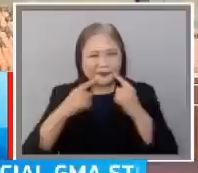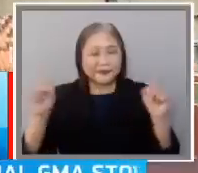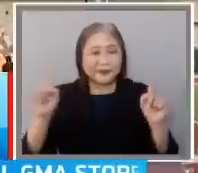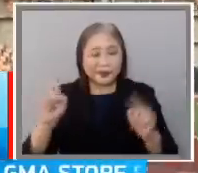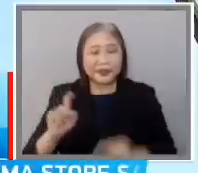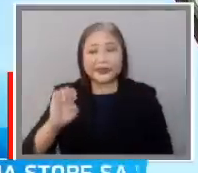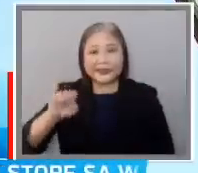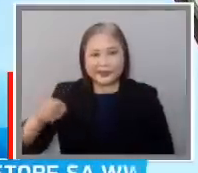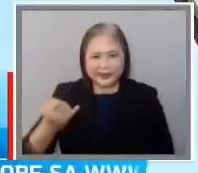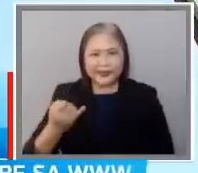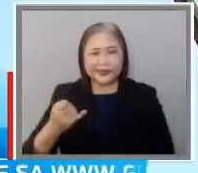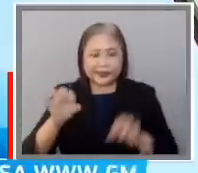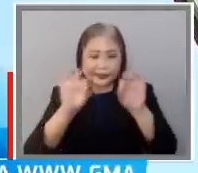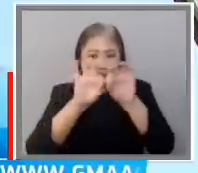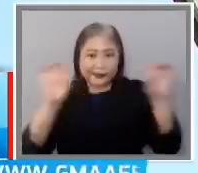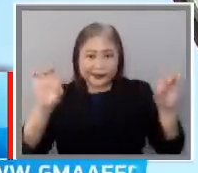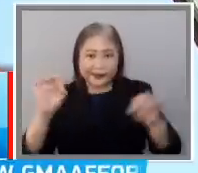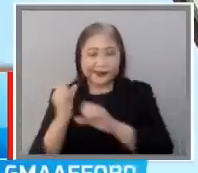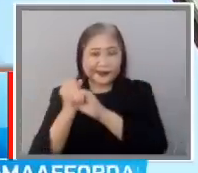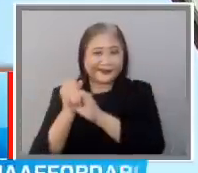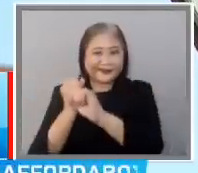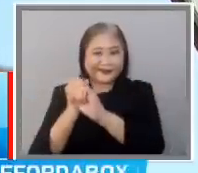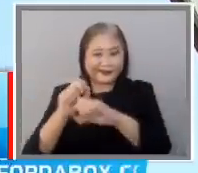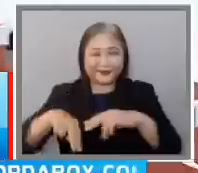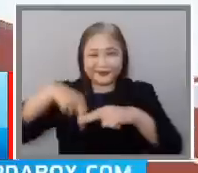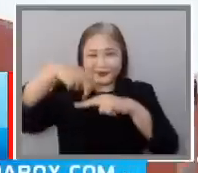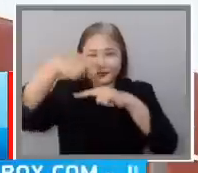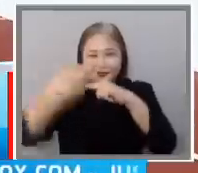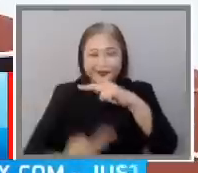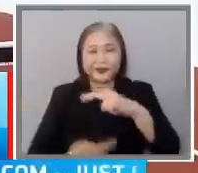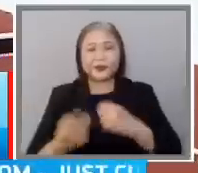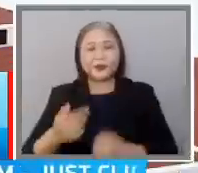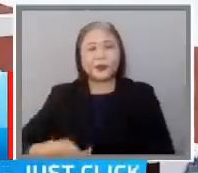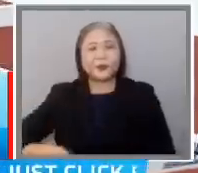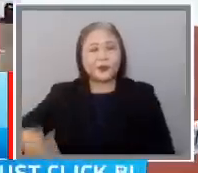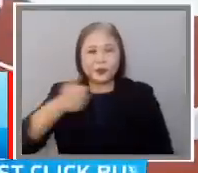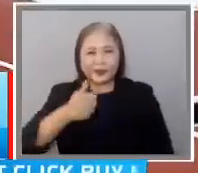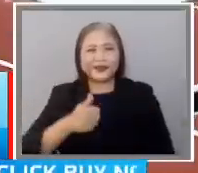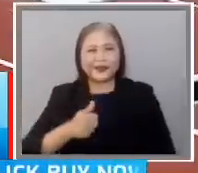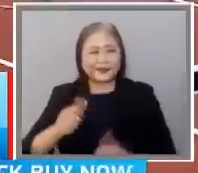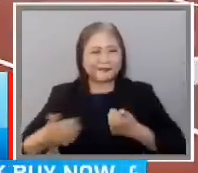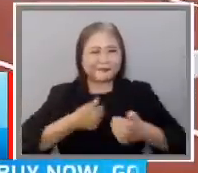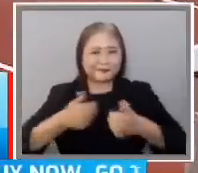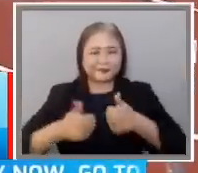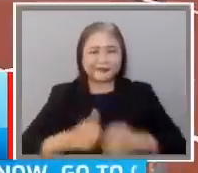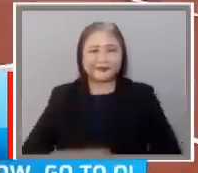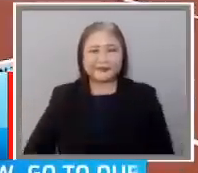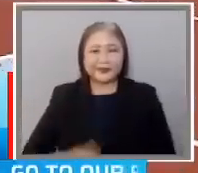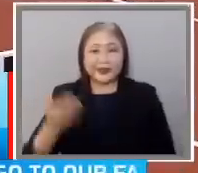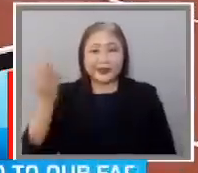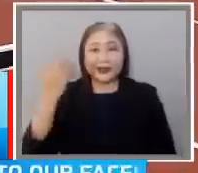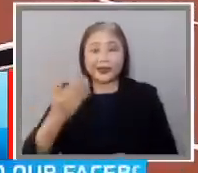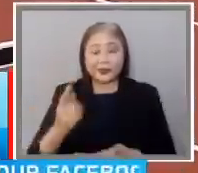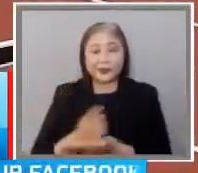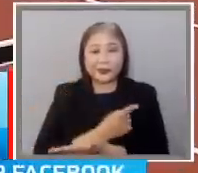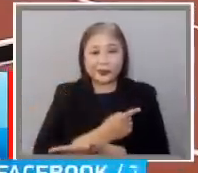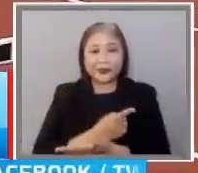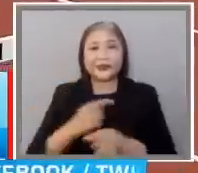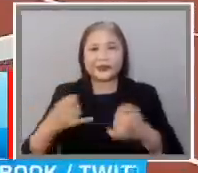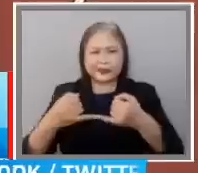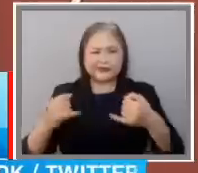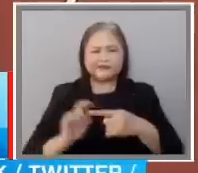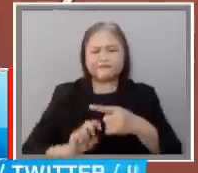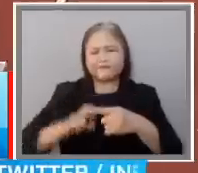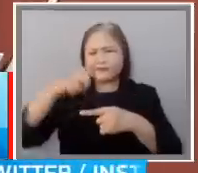ang 5.82 meters para manalo sa torneo. Noong nakaraang linggo, ito ang taas na bigong ma-clear ni